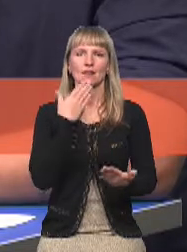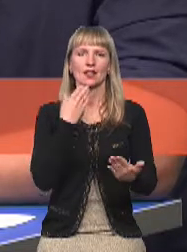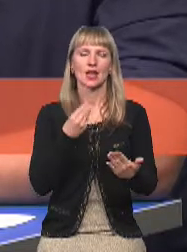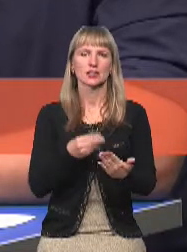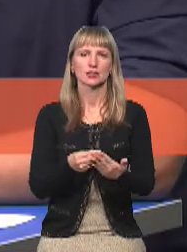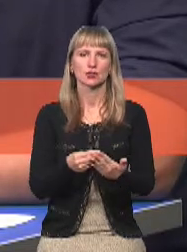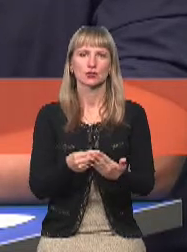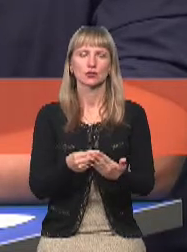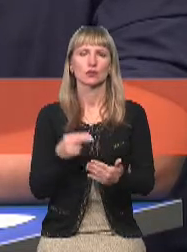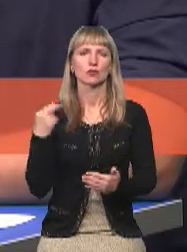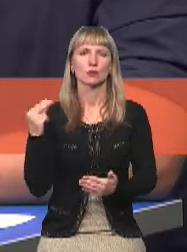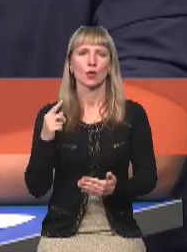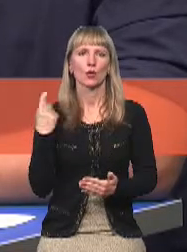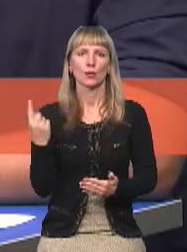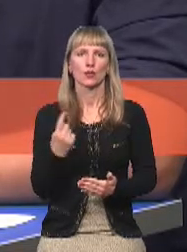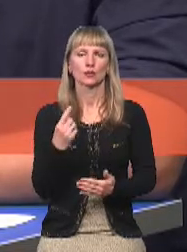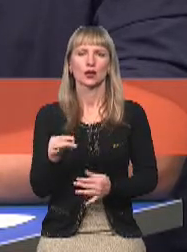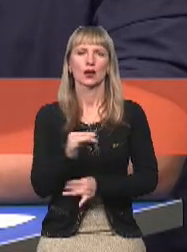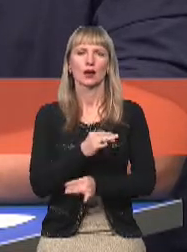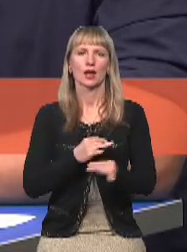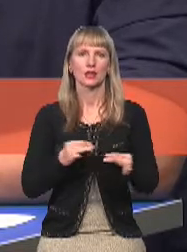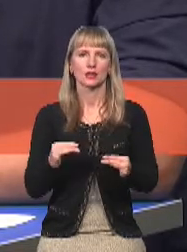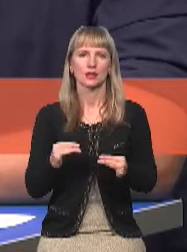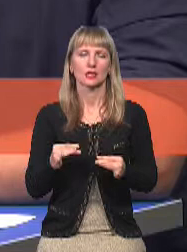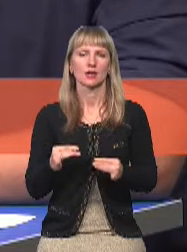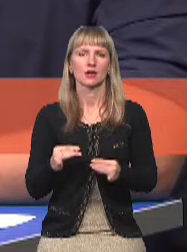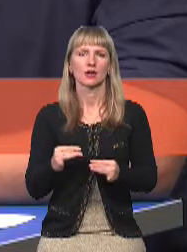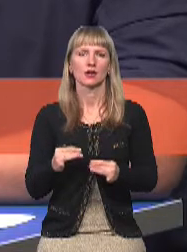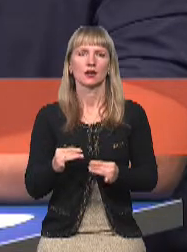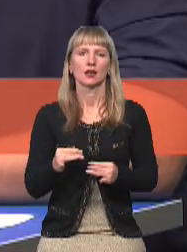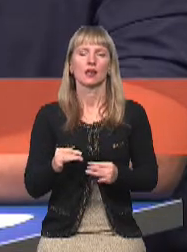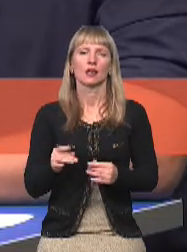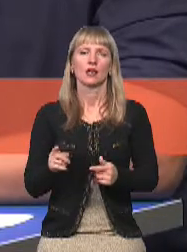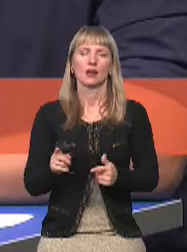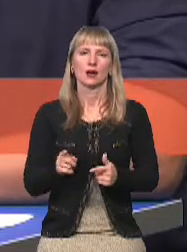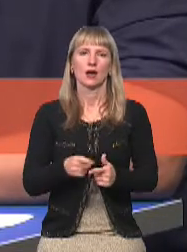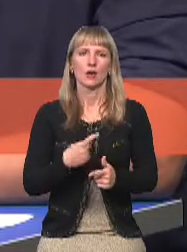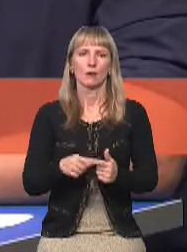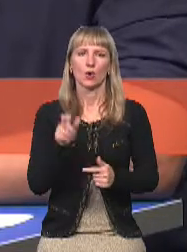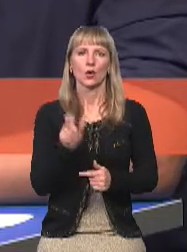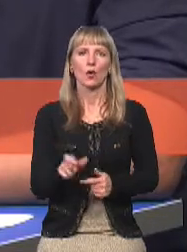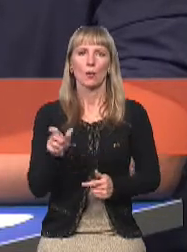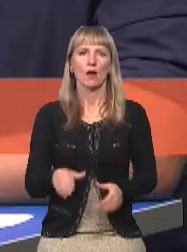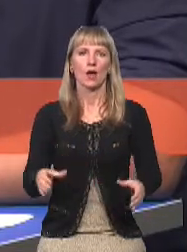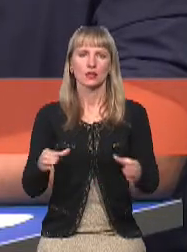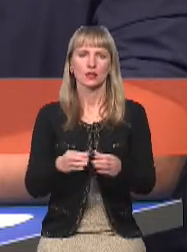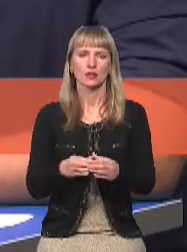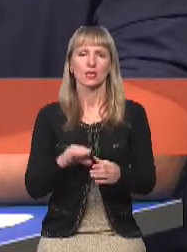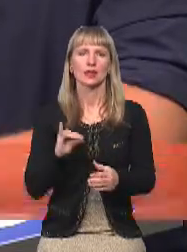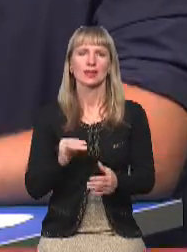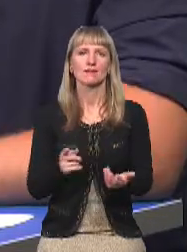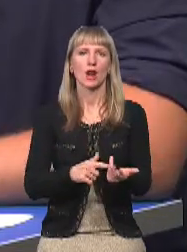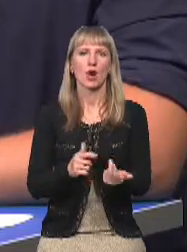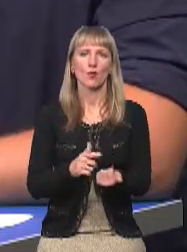власністю Запорізької обласної ради. Запорізької міської ради, громад. Так, або громад, звісно. І